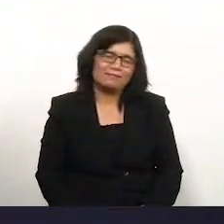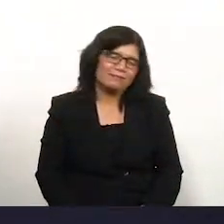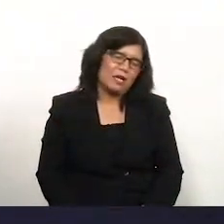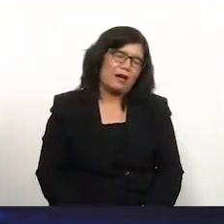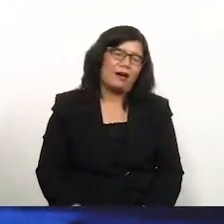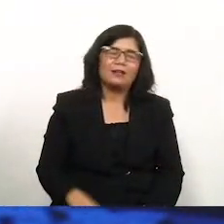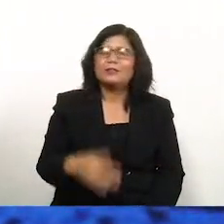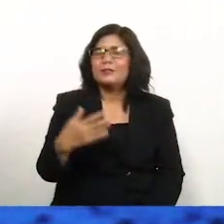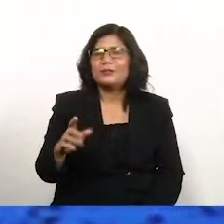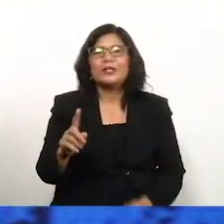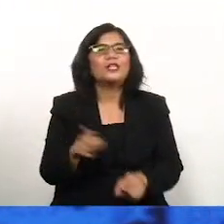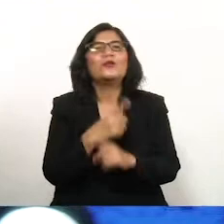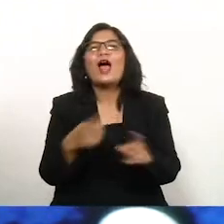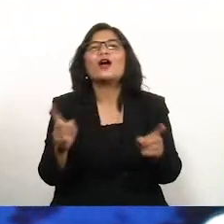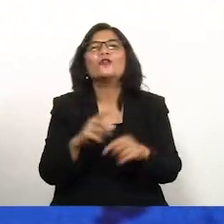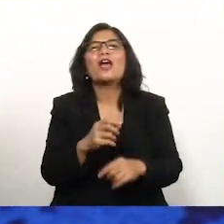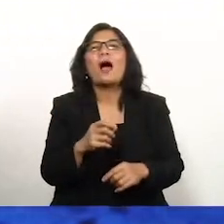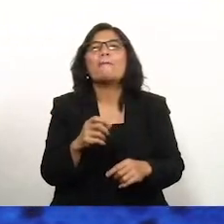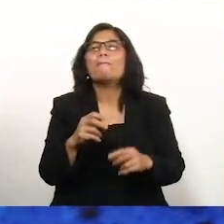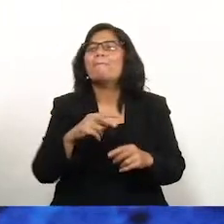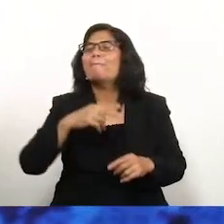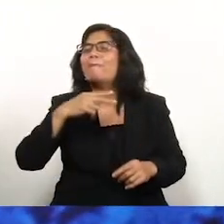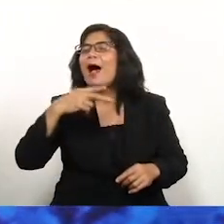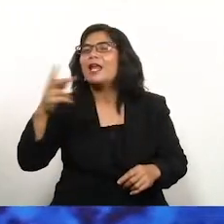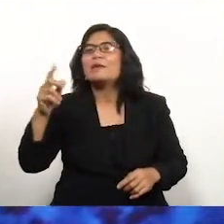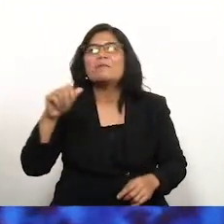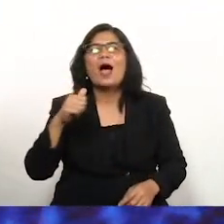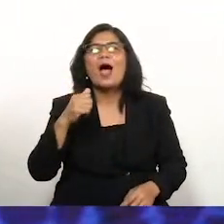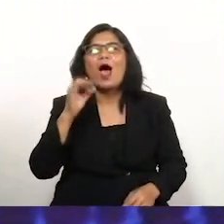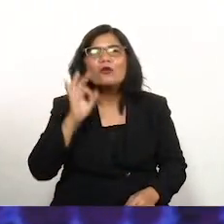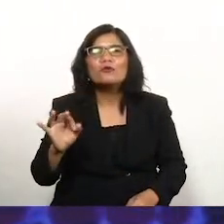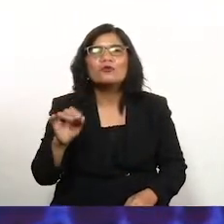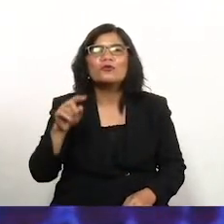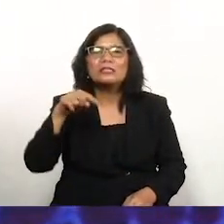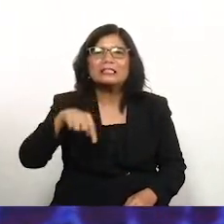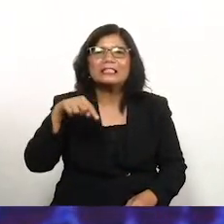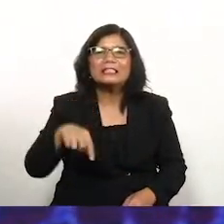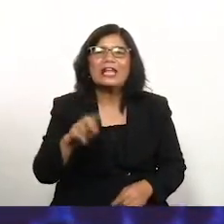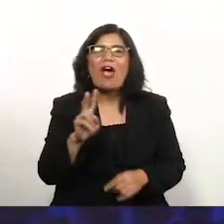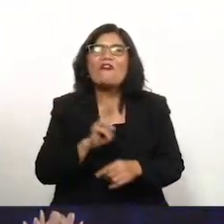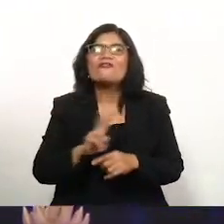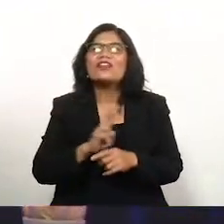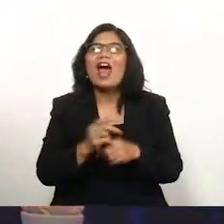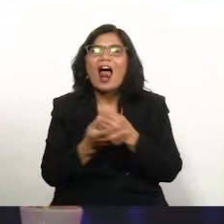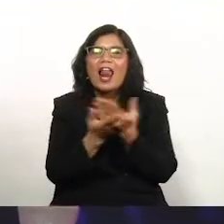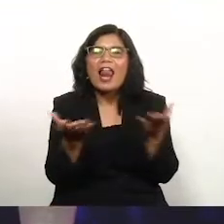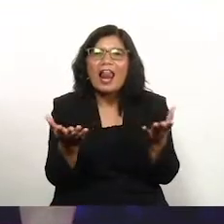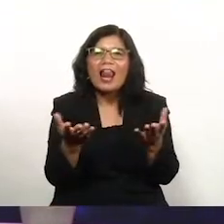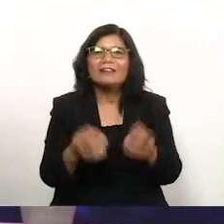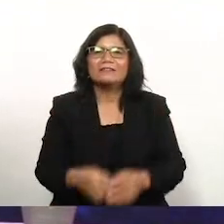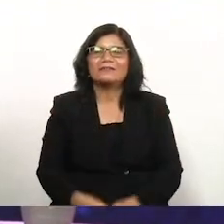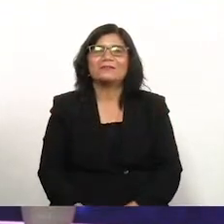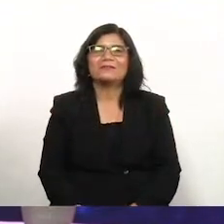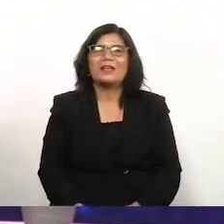Haleluya itu lagu terbaru di abad ini sudah rayakan lagu rohani terbaru jangan lagi sebelum masuk Firman Rhoma nyanyi